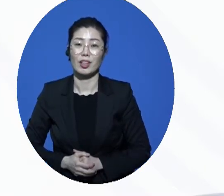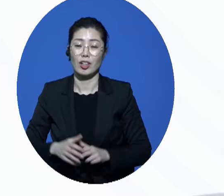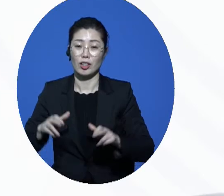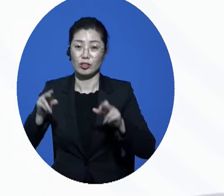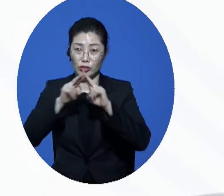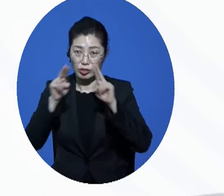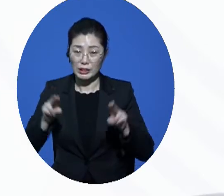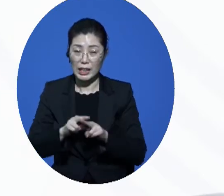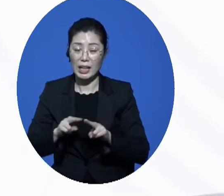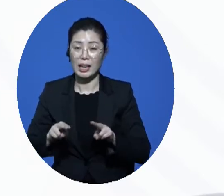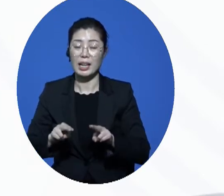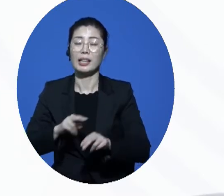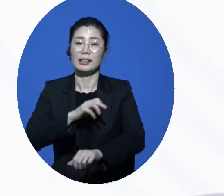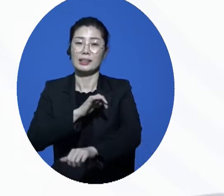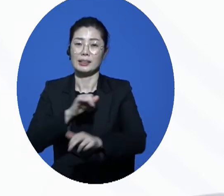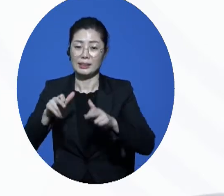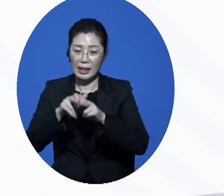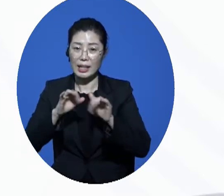국제장애인